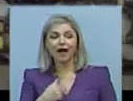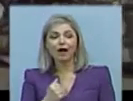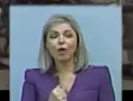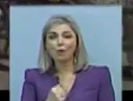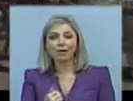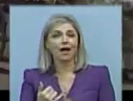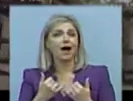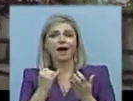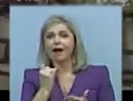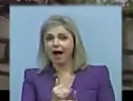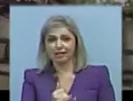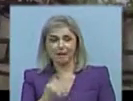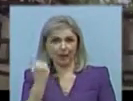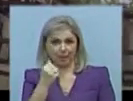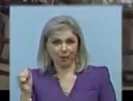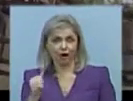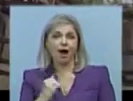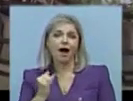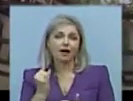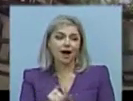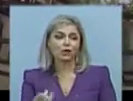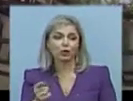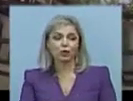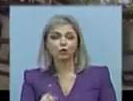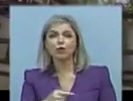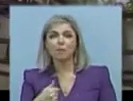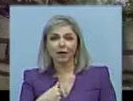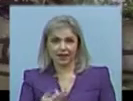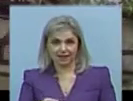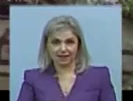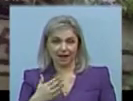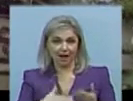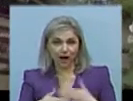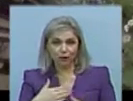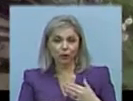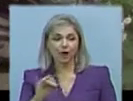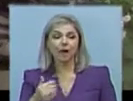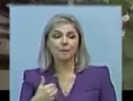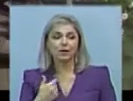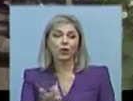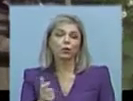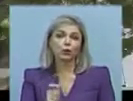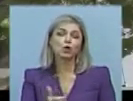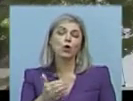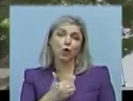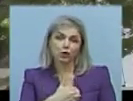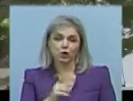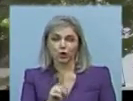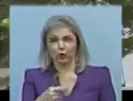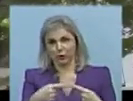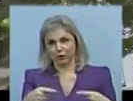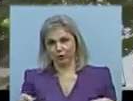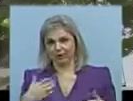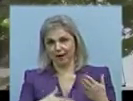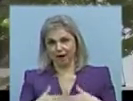не заради перемоги, а заради того, що мене це радують, і мені дуже хочеться, щоб і інших